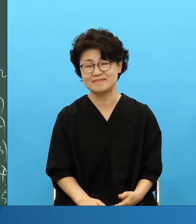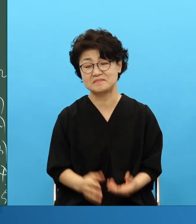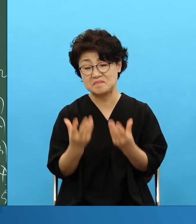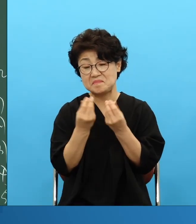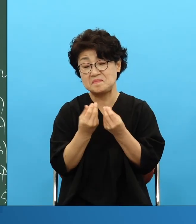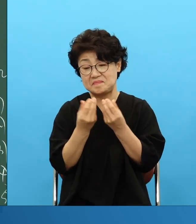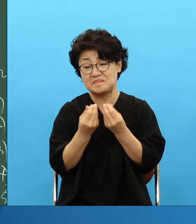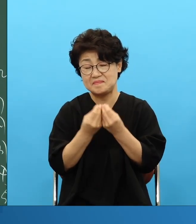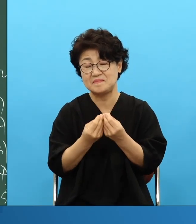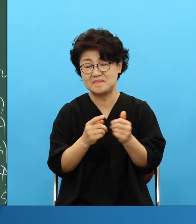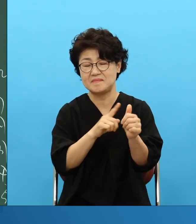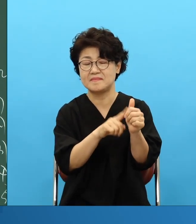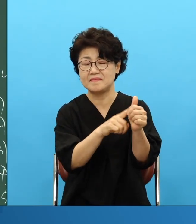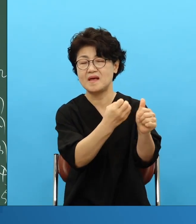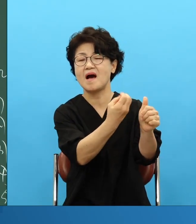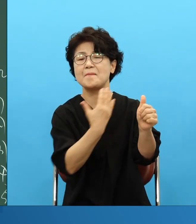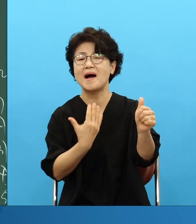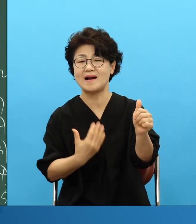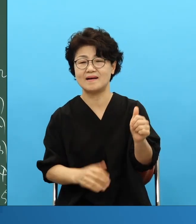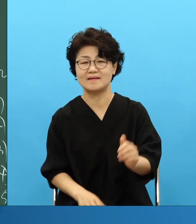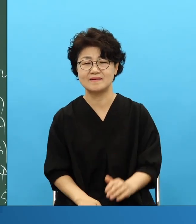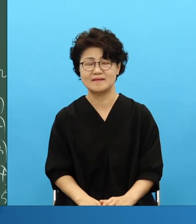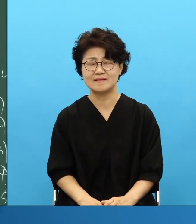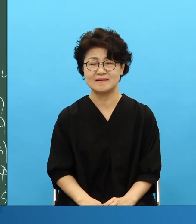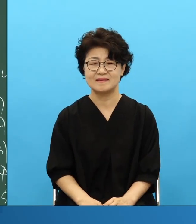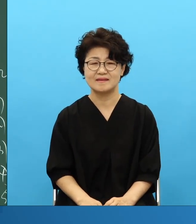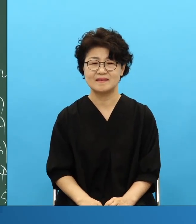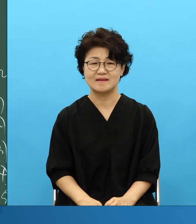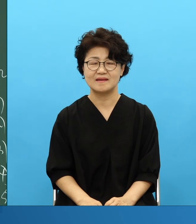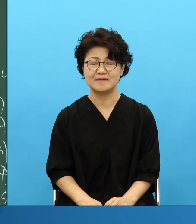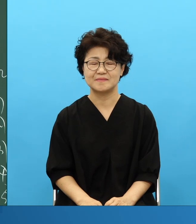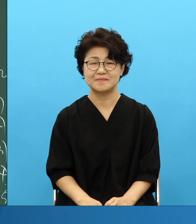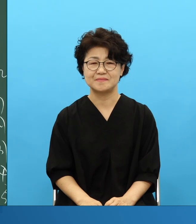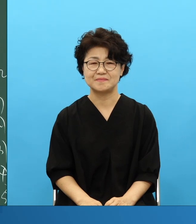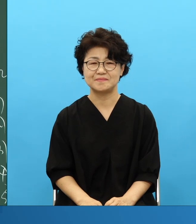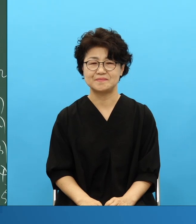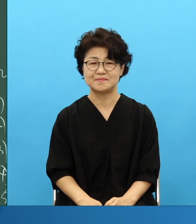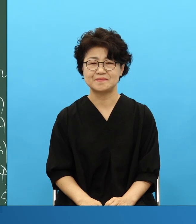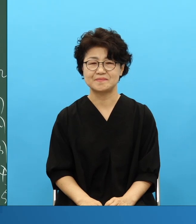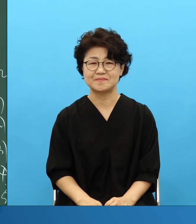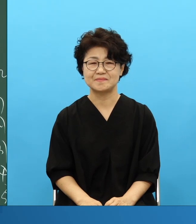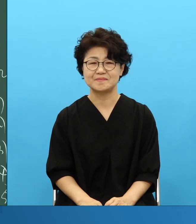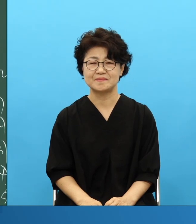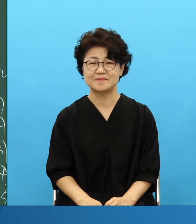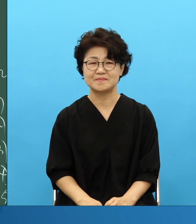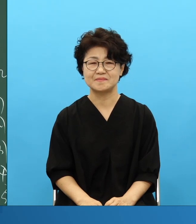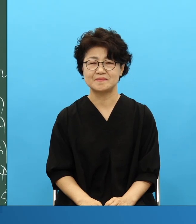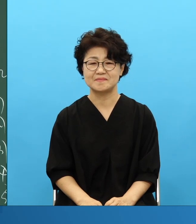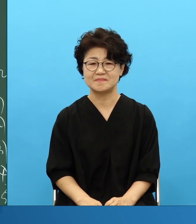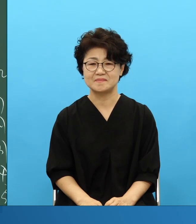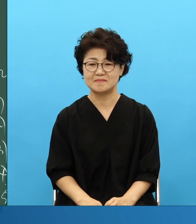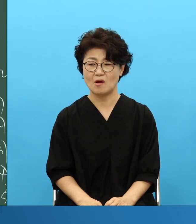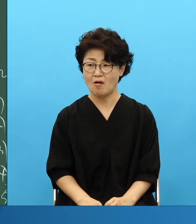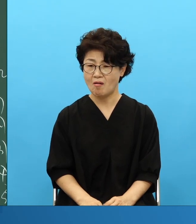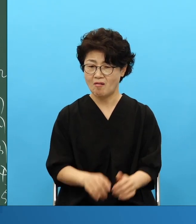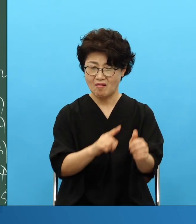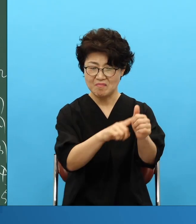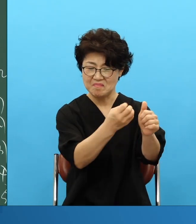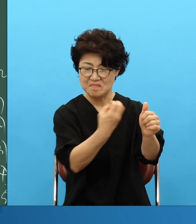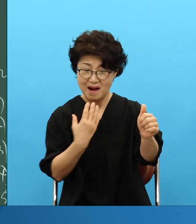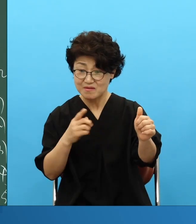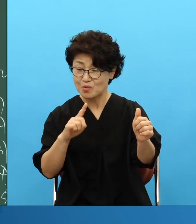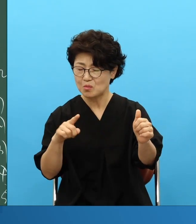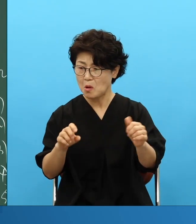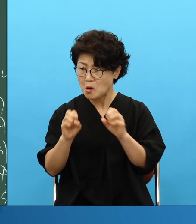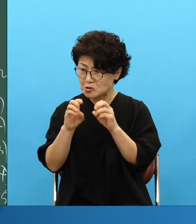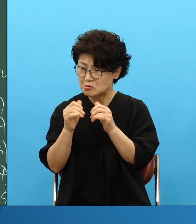charge of the Sunday school. He's in charge of high school. We're all doing this part time, right? 근데 전도사님은 들어보니까 매일 교회 오신다면서요? 이라는 거예요. But as a pastor,